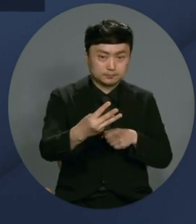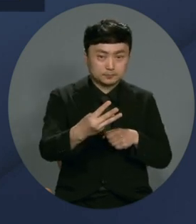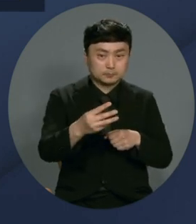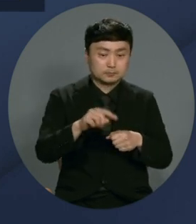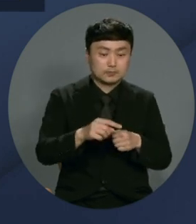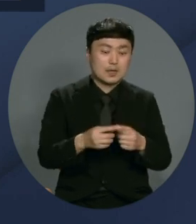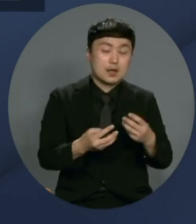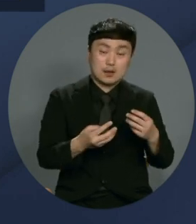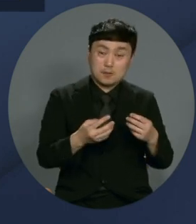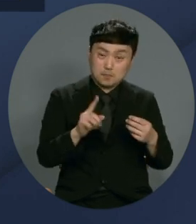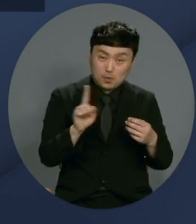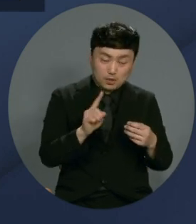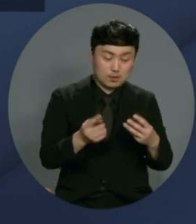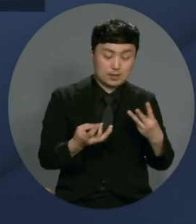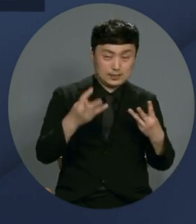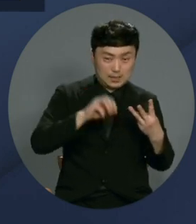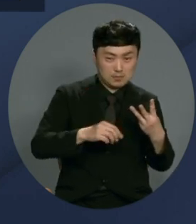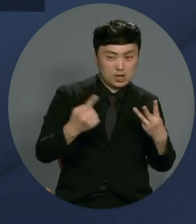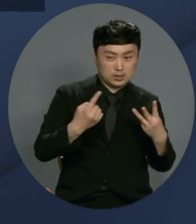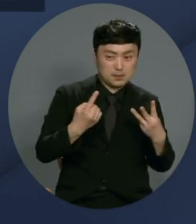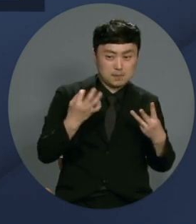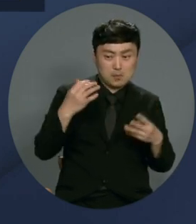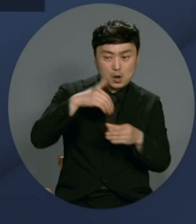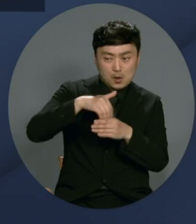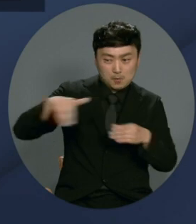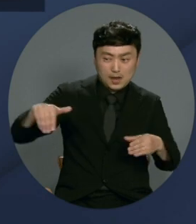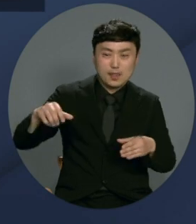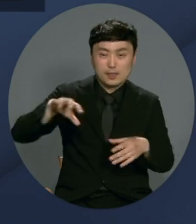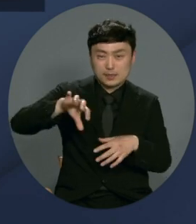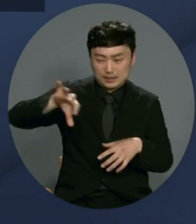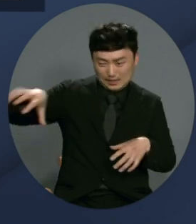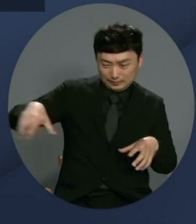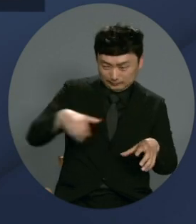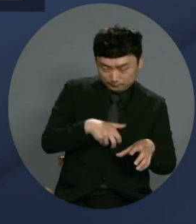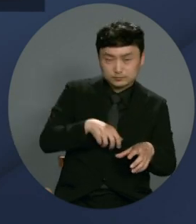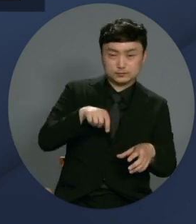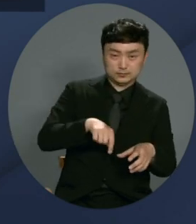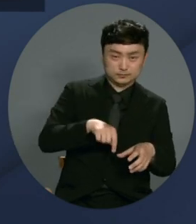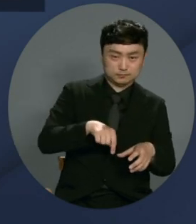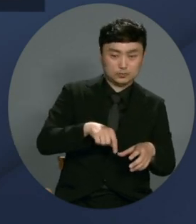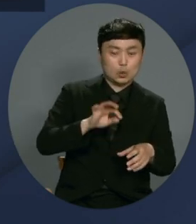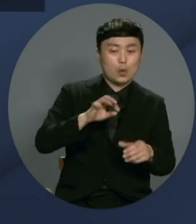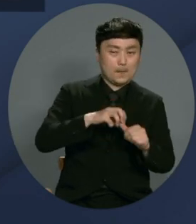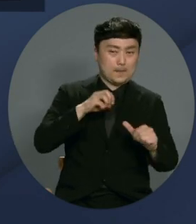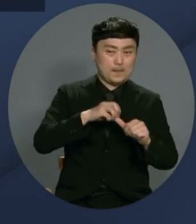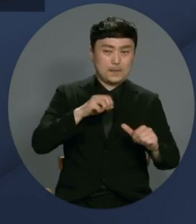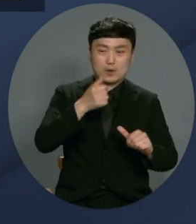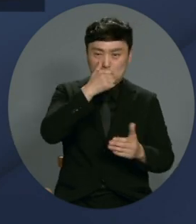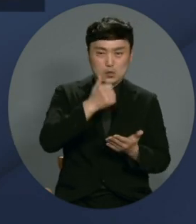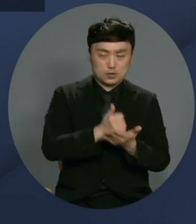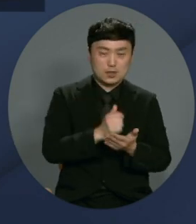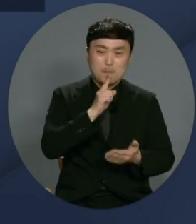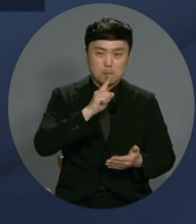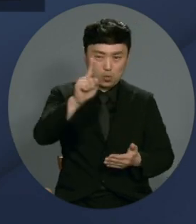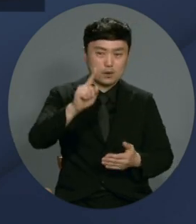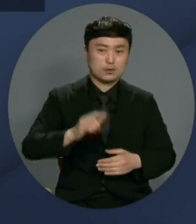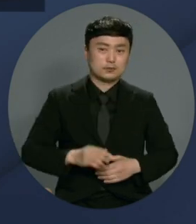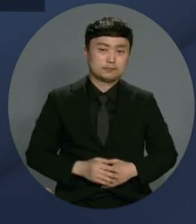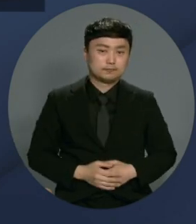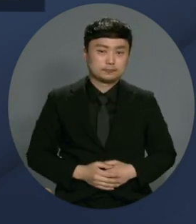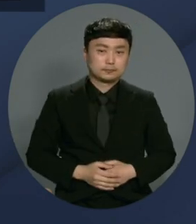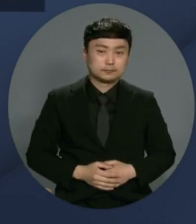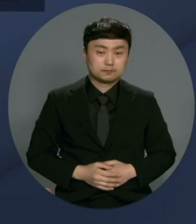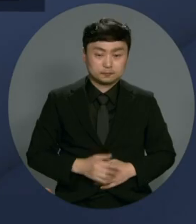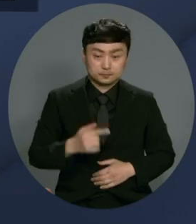기증자에게 3억 천여만 원을 송금하고 기증자에게서이 돈이 입금된 통장을 받아 돈을 빼낸 혐의로 고발 당했습니다